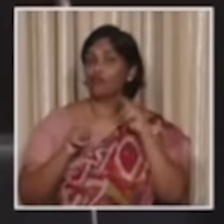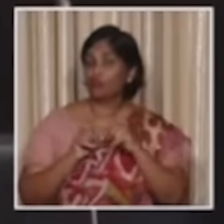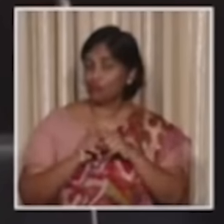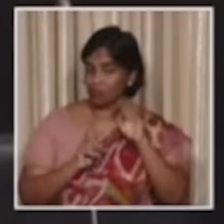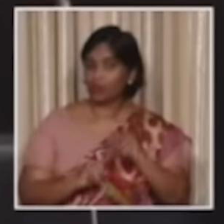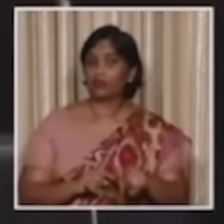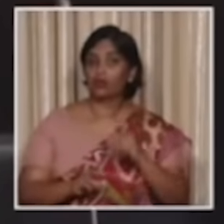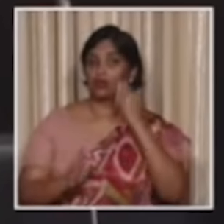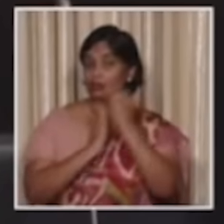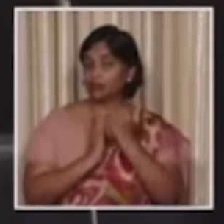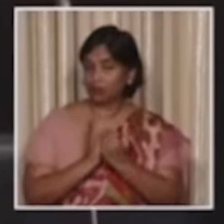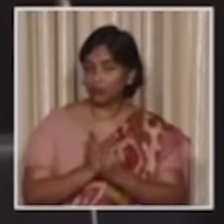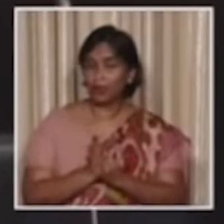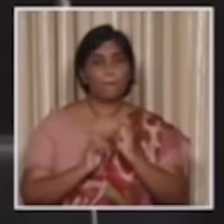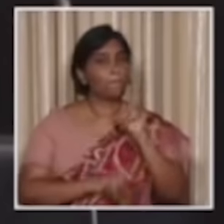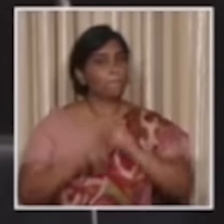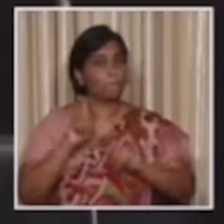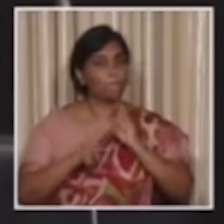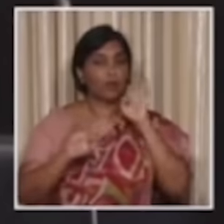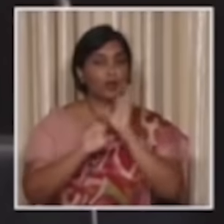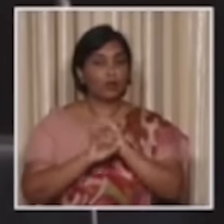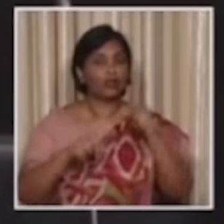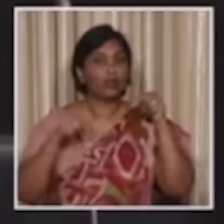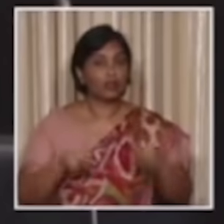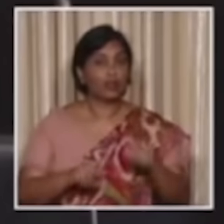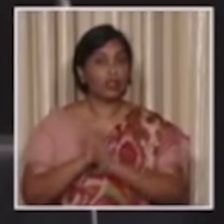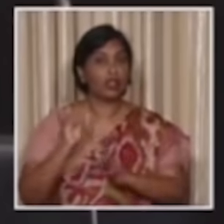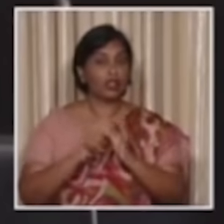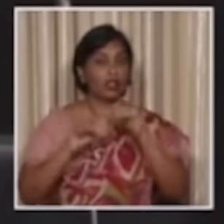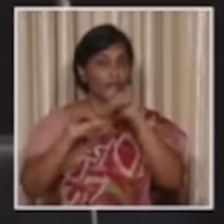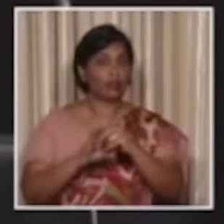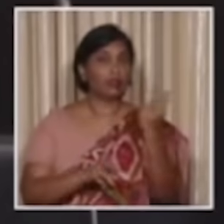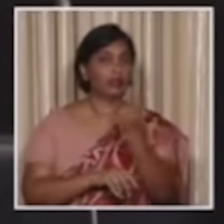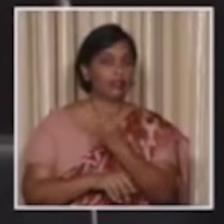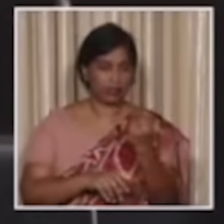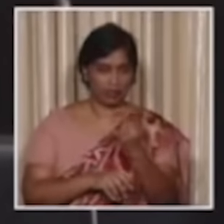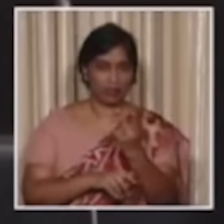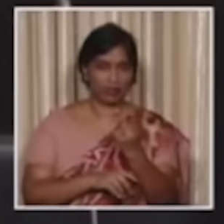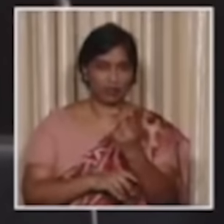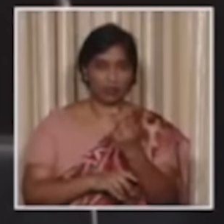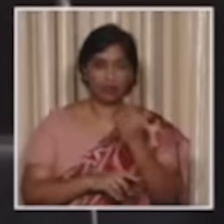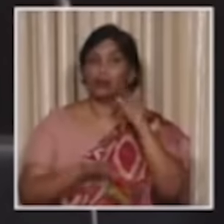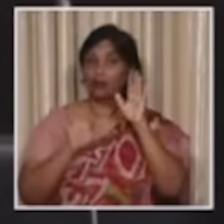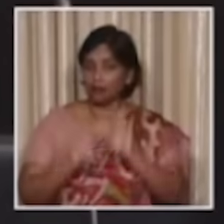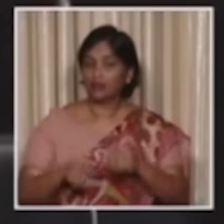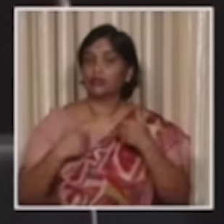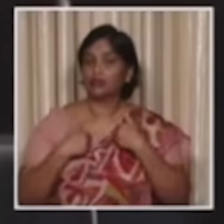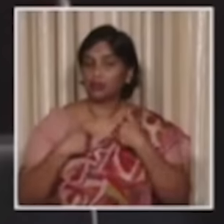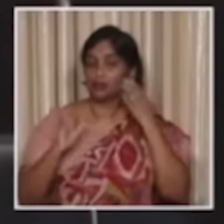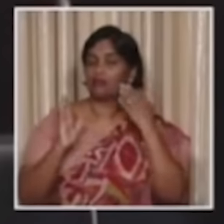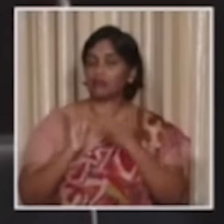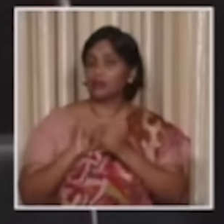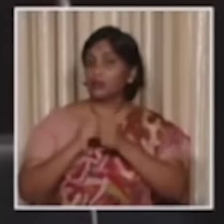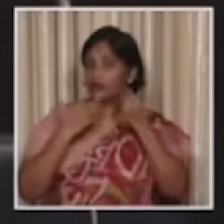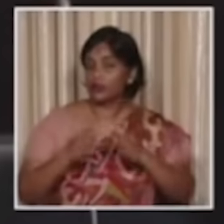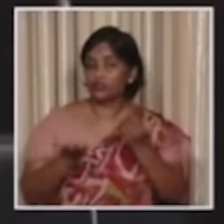තියුණු කරුණු මේ පාර්ලිමේන්තුවේ හෙලිකරේ දැන් අමාත්‍ය මණ්ඩලෙ ඉන්න දෙදෙනෙක්. අවසන් කරන කරුණ. එමෙ හිතිද්දී අපි මේ පිළිබඳව